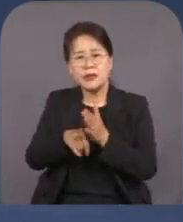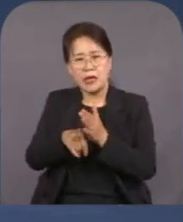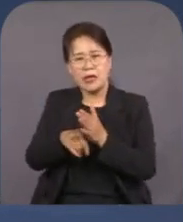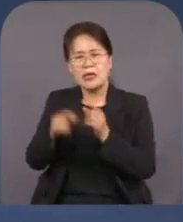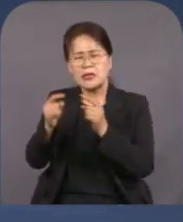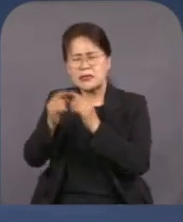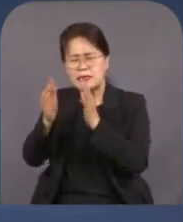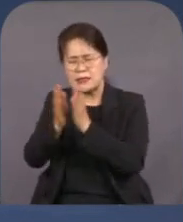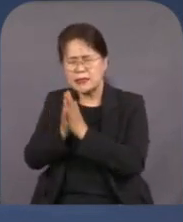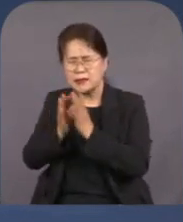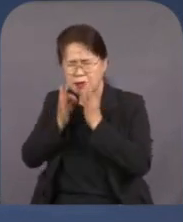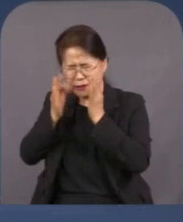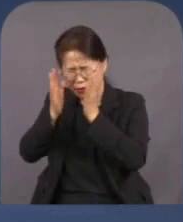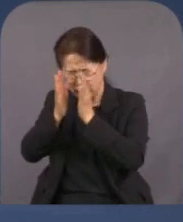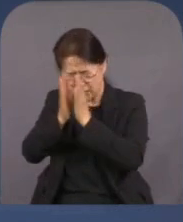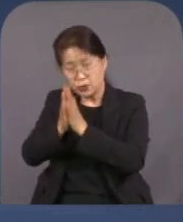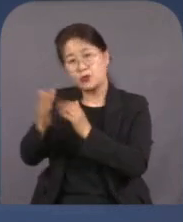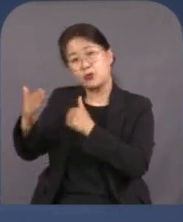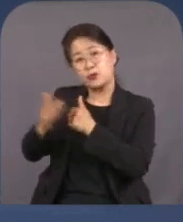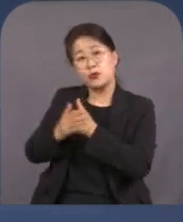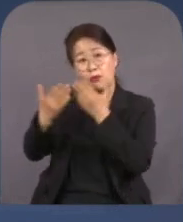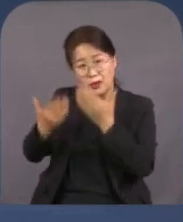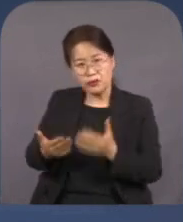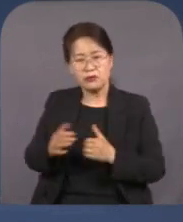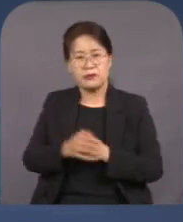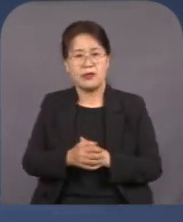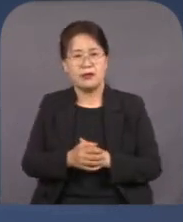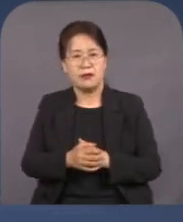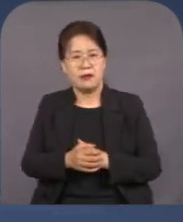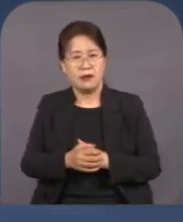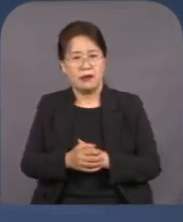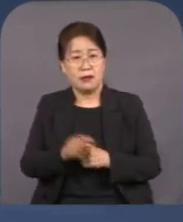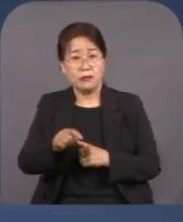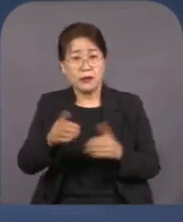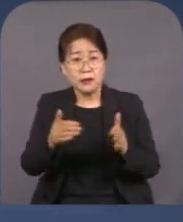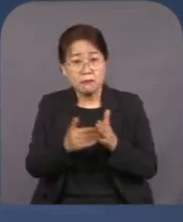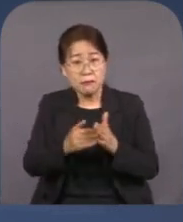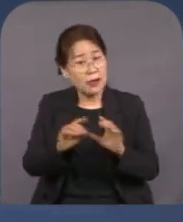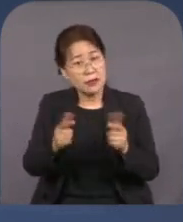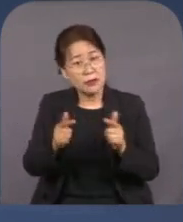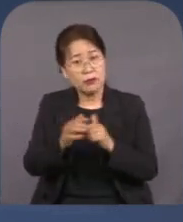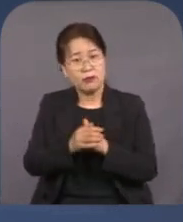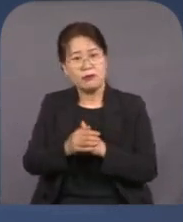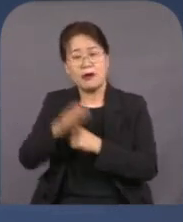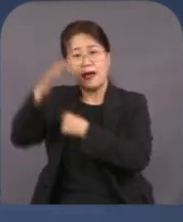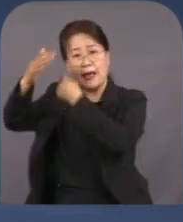친히 간구하십니다 그런데 거기서 끝나는 것이 아니라 하나님의